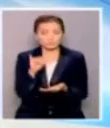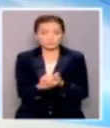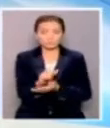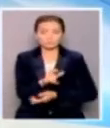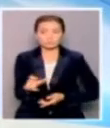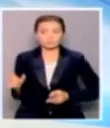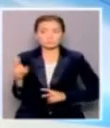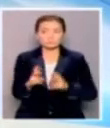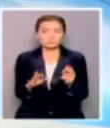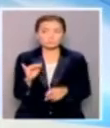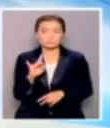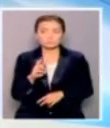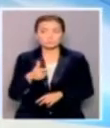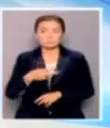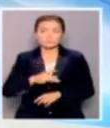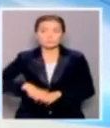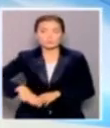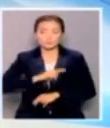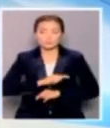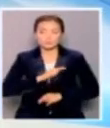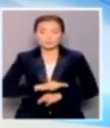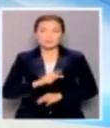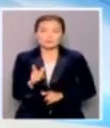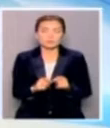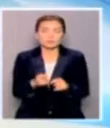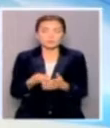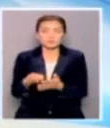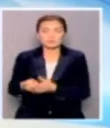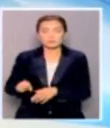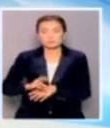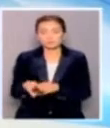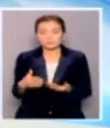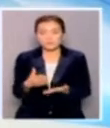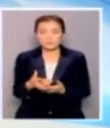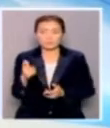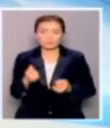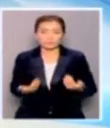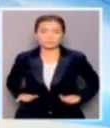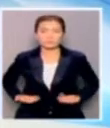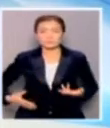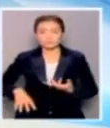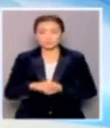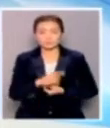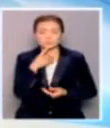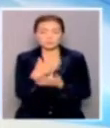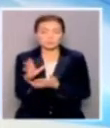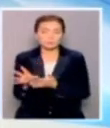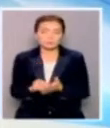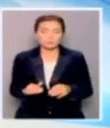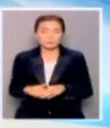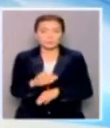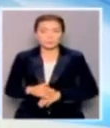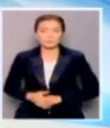это, фермер из Курмангазинского района в трудное для страны время бесплатно раздает саумал жителям, показывая пример добра